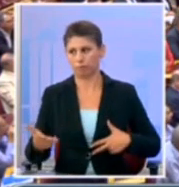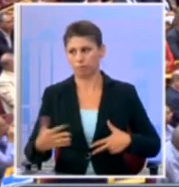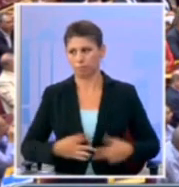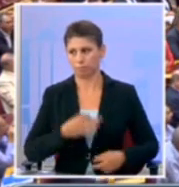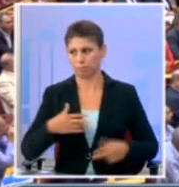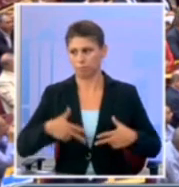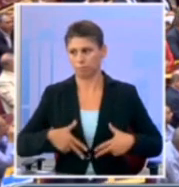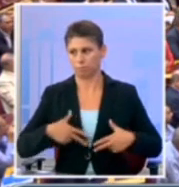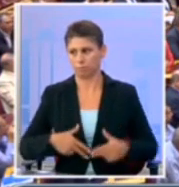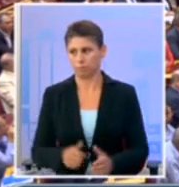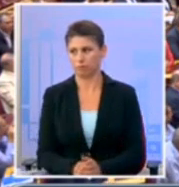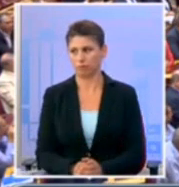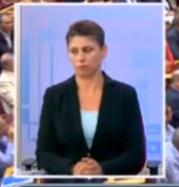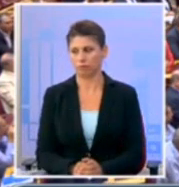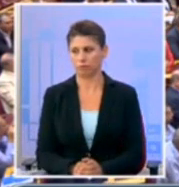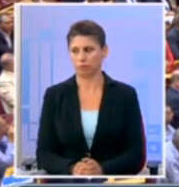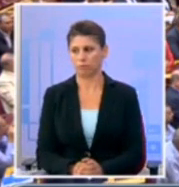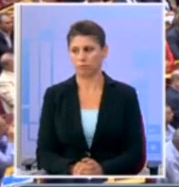Υπουργέ. Γέλατε.